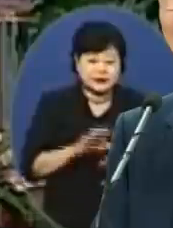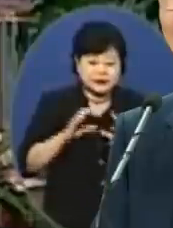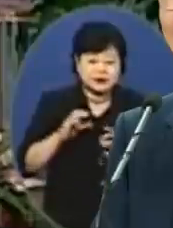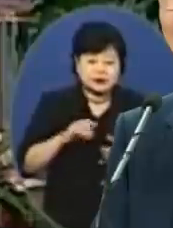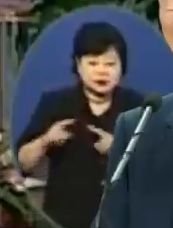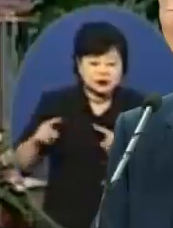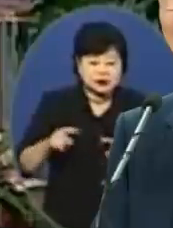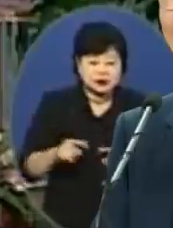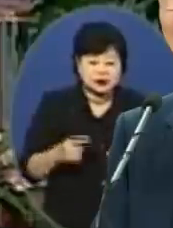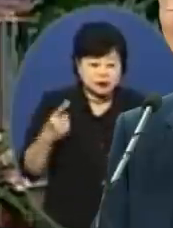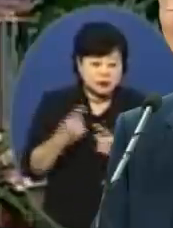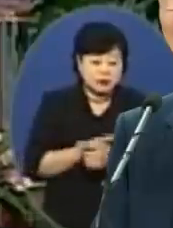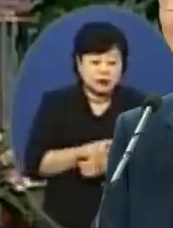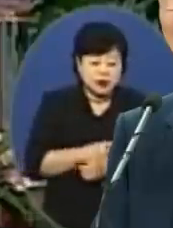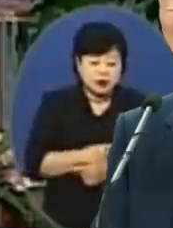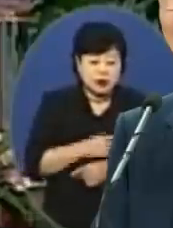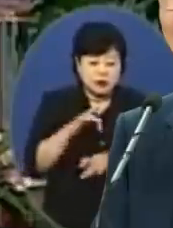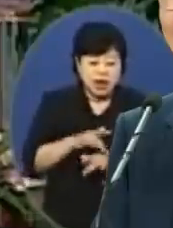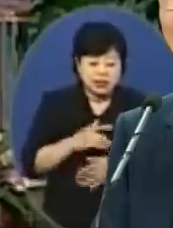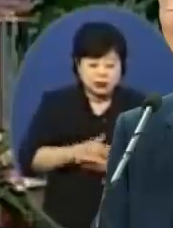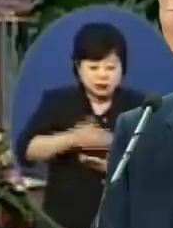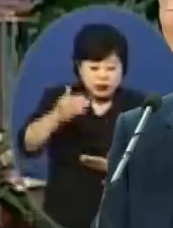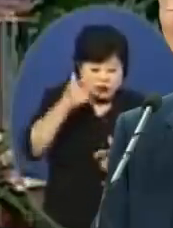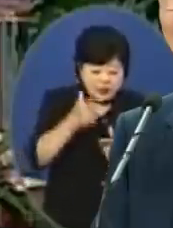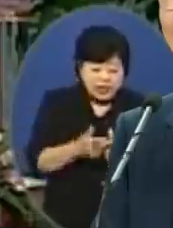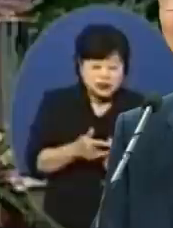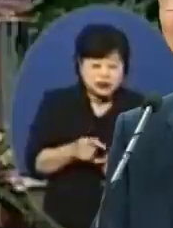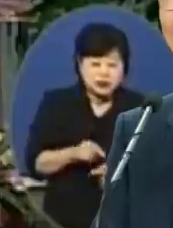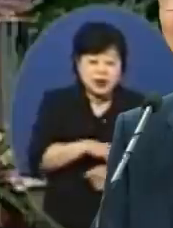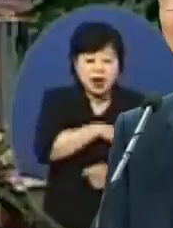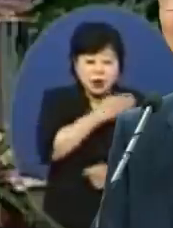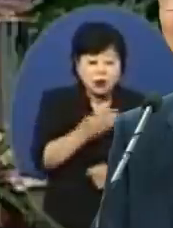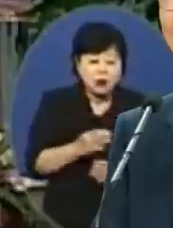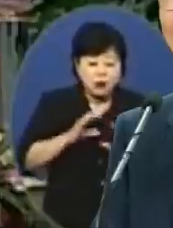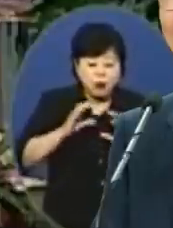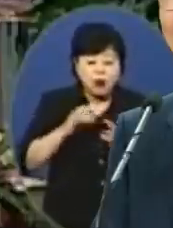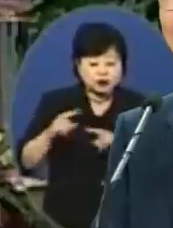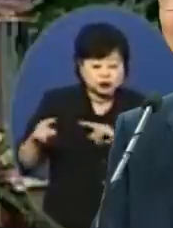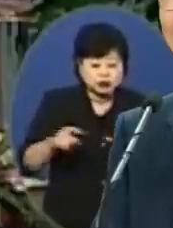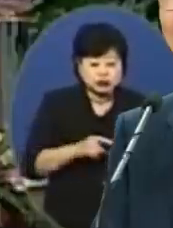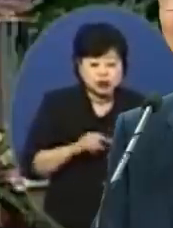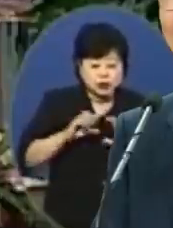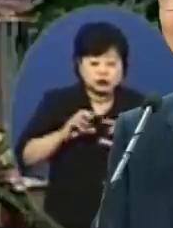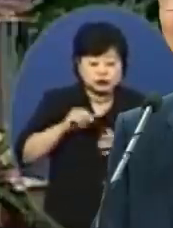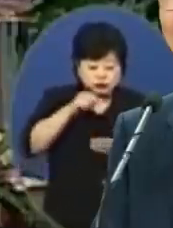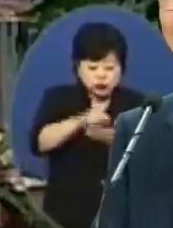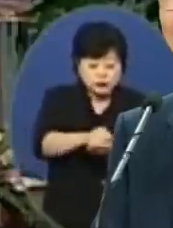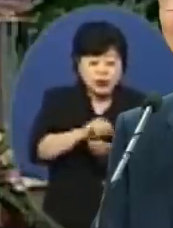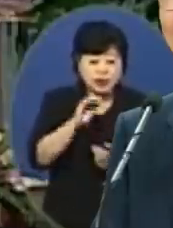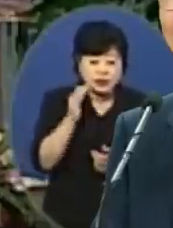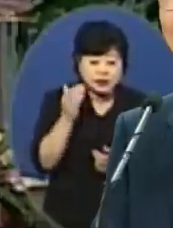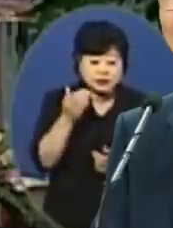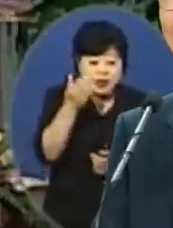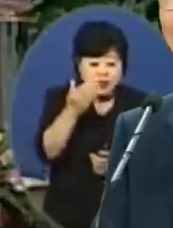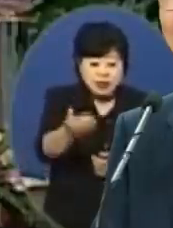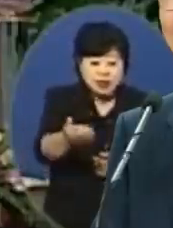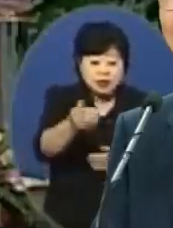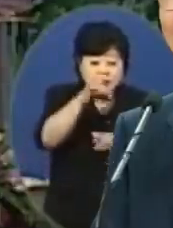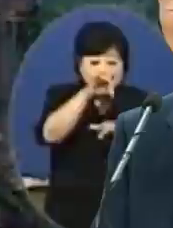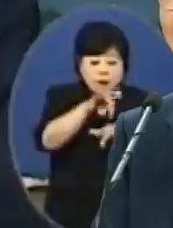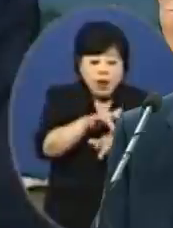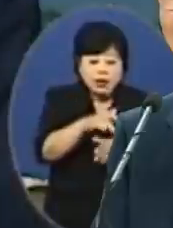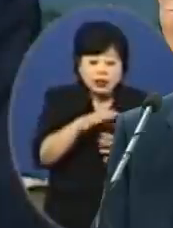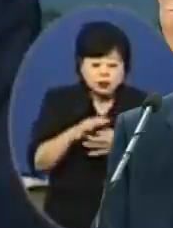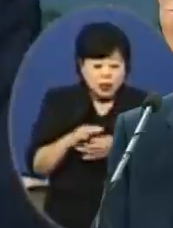바뀌었습니다. 마귀의 정권은 물러가고 예수 그리스도의 정권이 이 우주를 점령하게 된 것입니다. 여러분은 이제